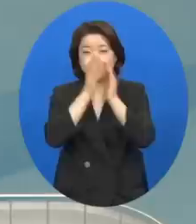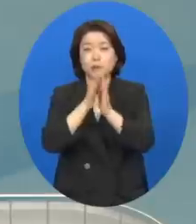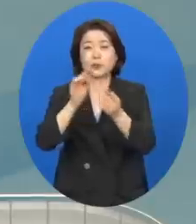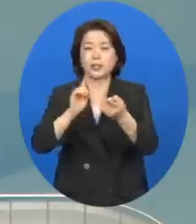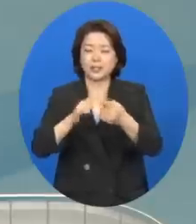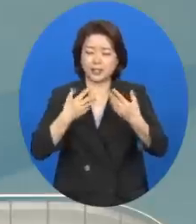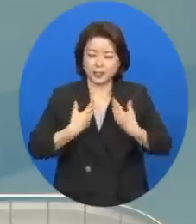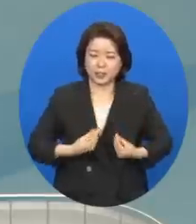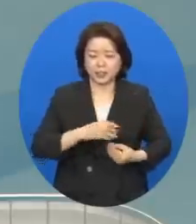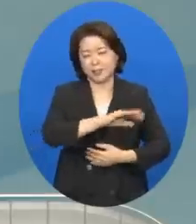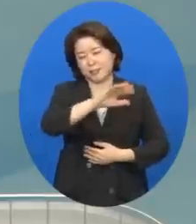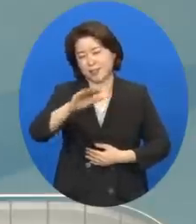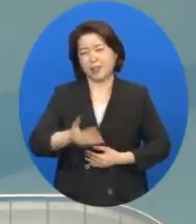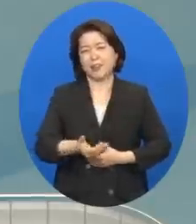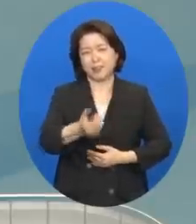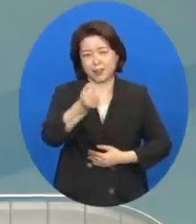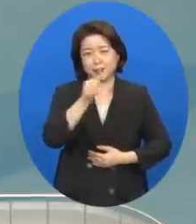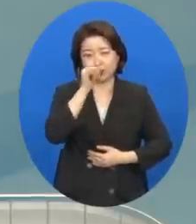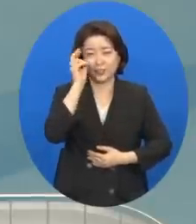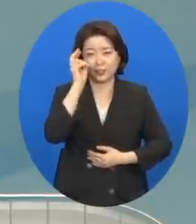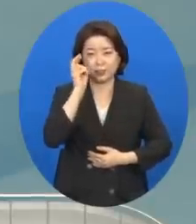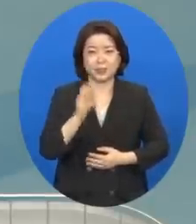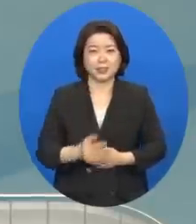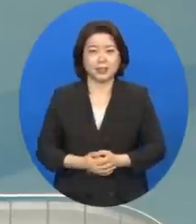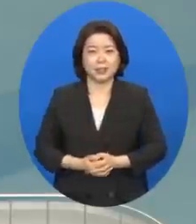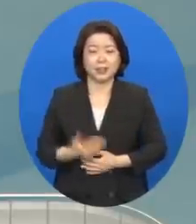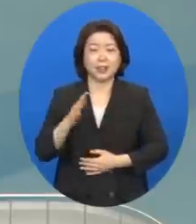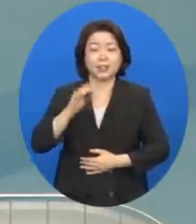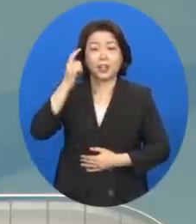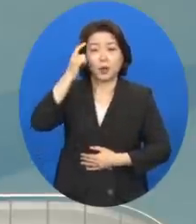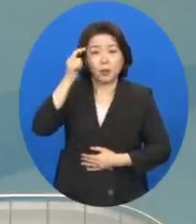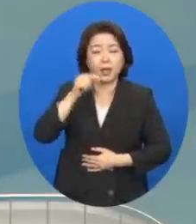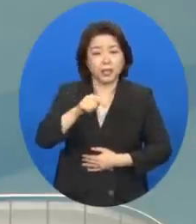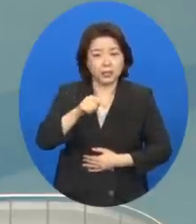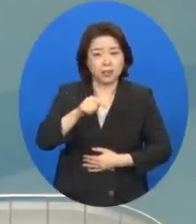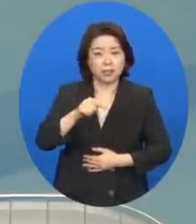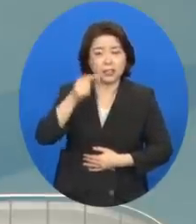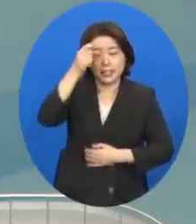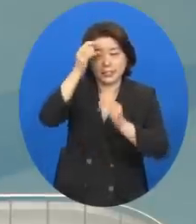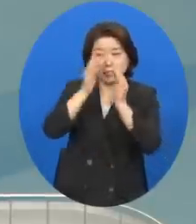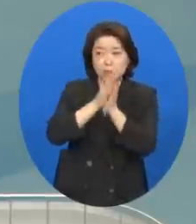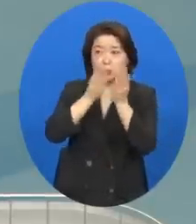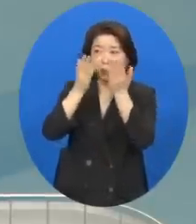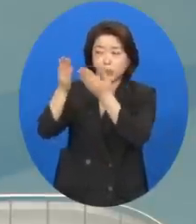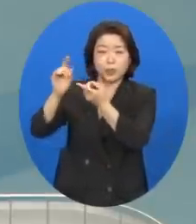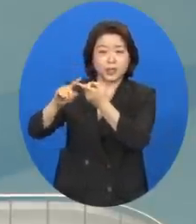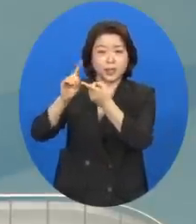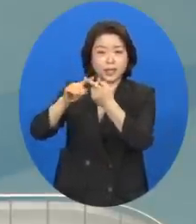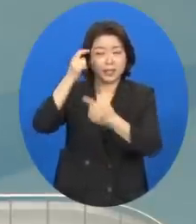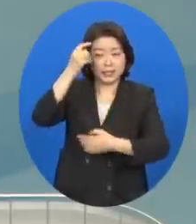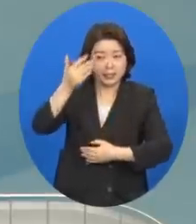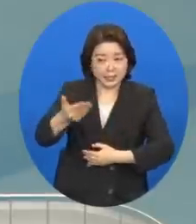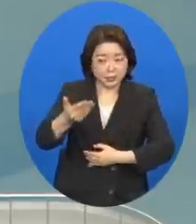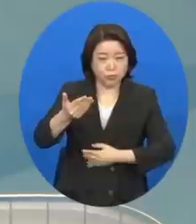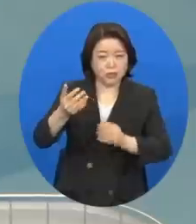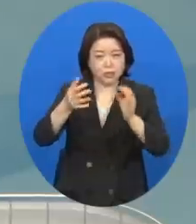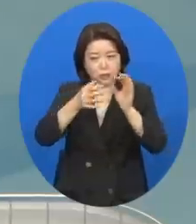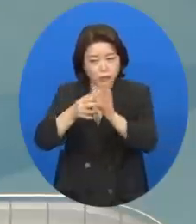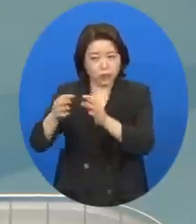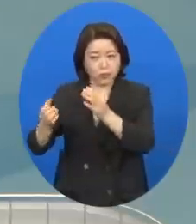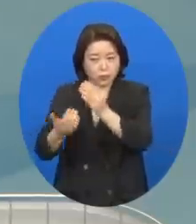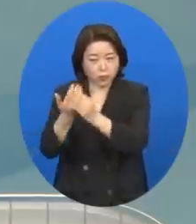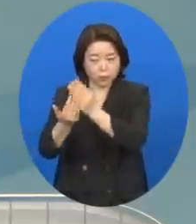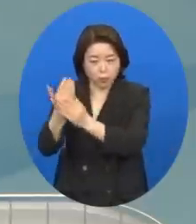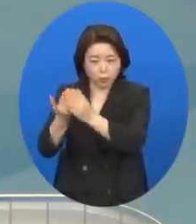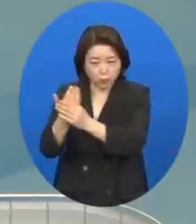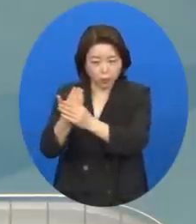아마 다 있으실 거예요. 근데 왜 이런 기도에 대한 질문이 계속 나오느냐 하면 기도하면